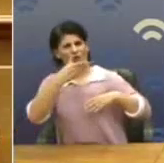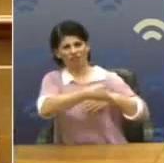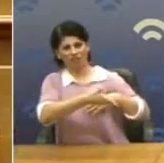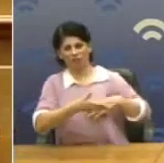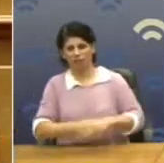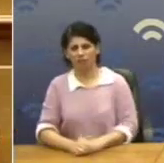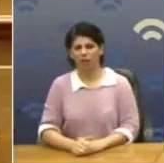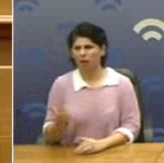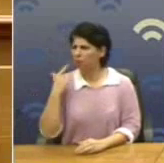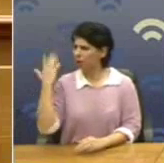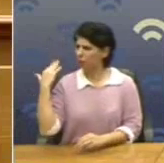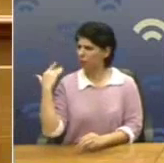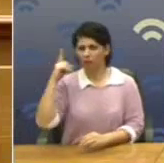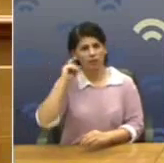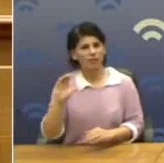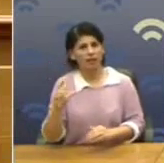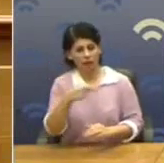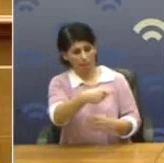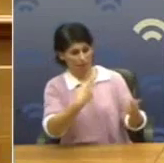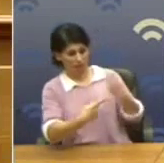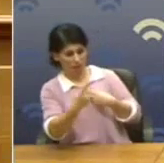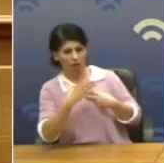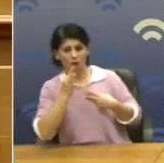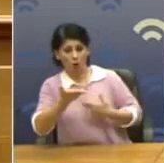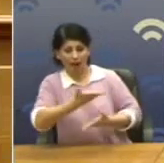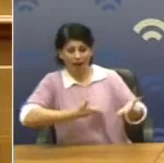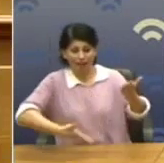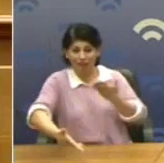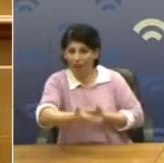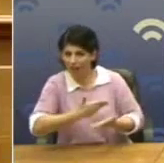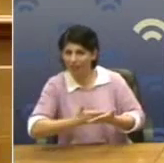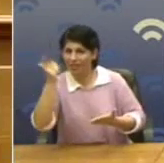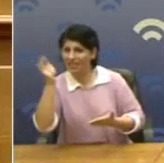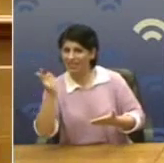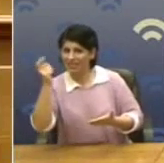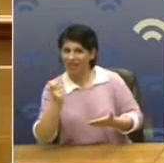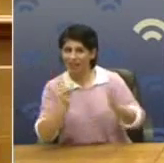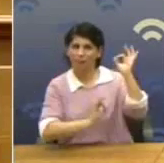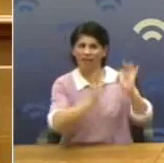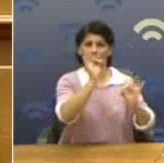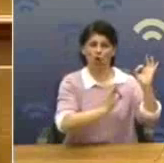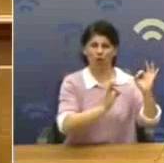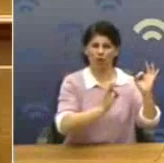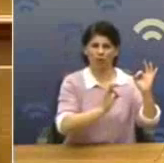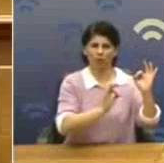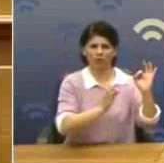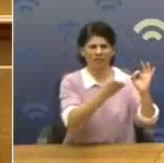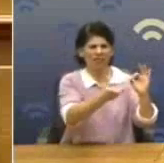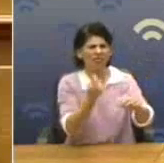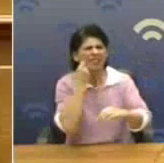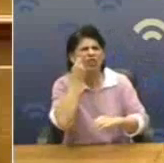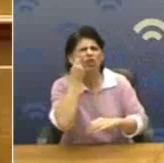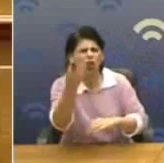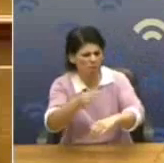κατηγορείτε διότι, λέει, αντάλλαξα τις συντάξεις με το μακεδονικό και δεν έχετε τσίπα και ντροπή να βγείτε